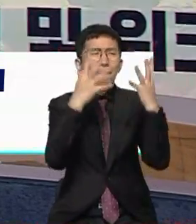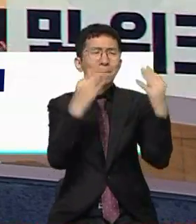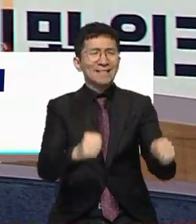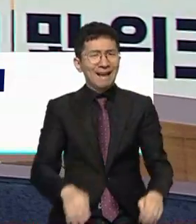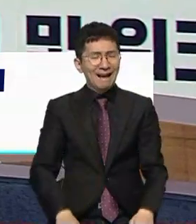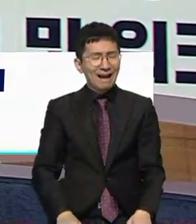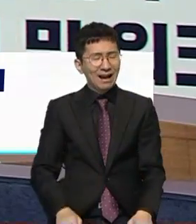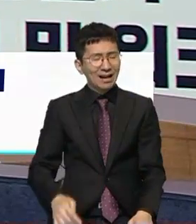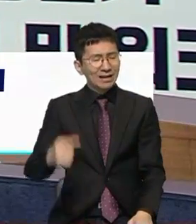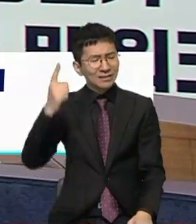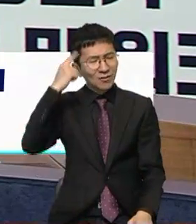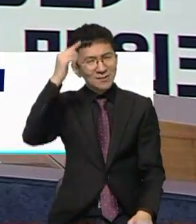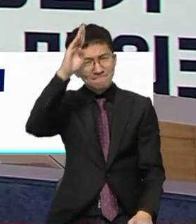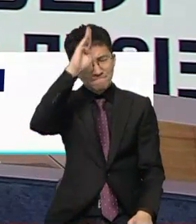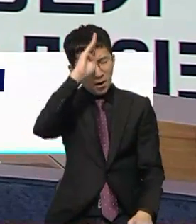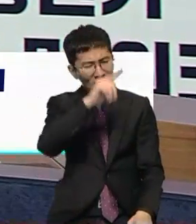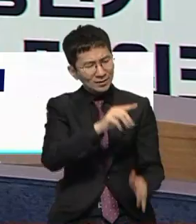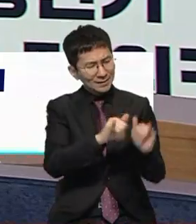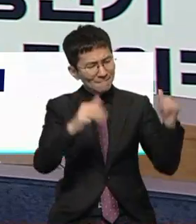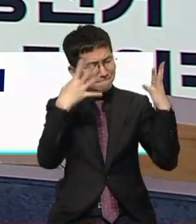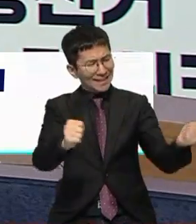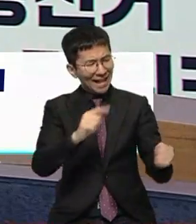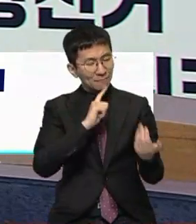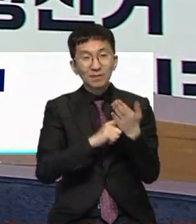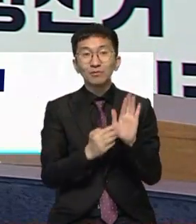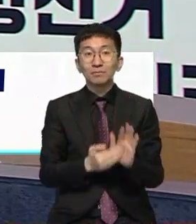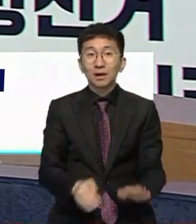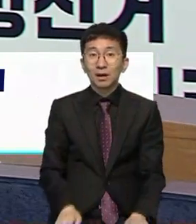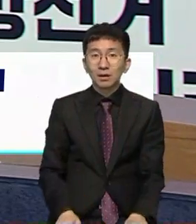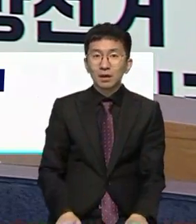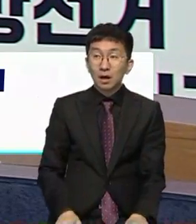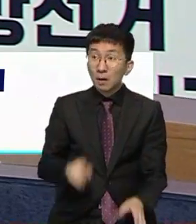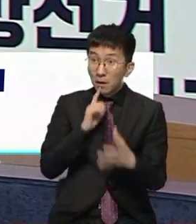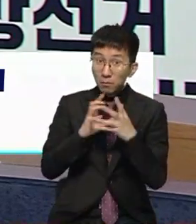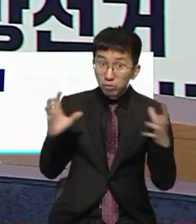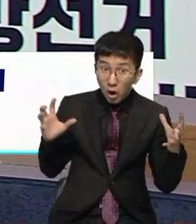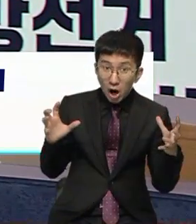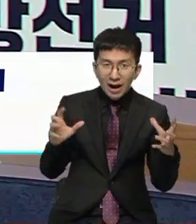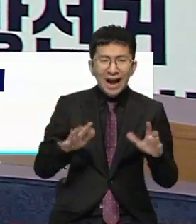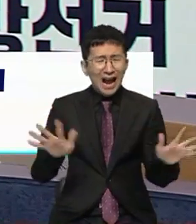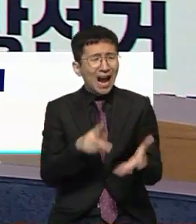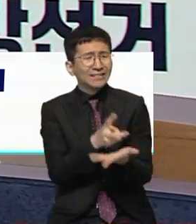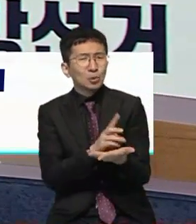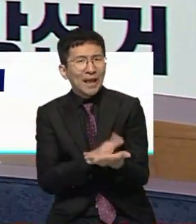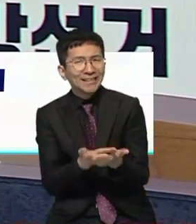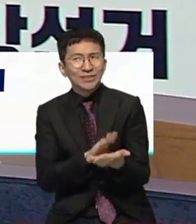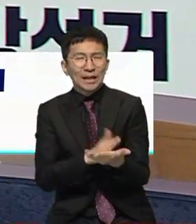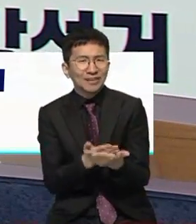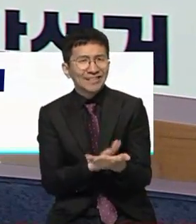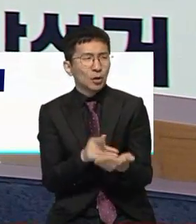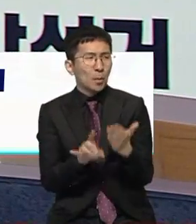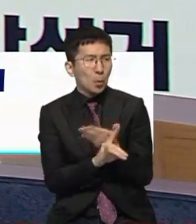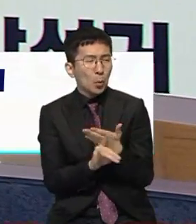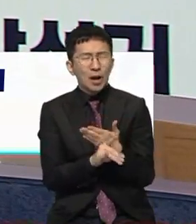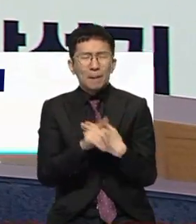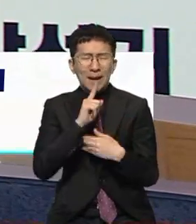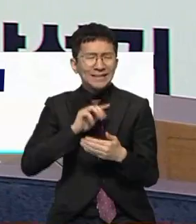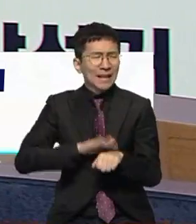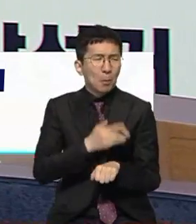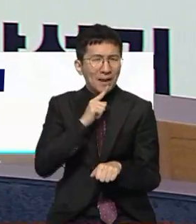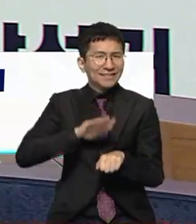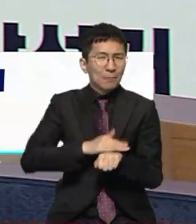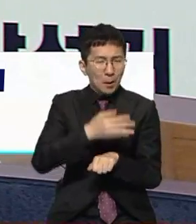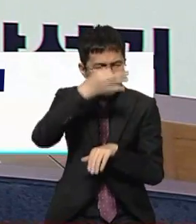많아서 정신질환자들이 나온다는 말을 했습니다. 논란이 커지자 제도 개선을 위한 취지였지만 표현을